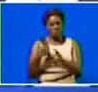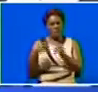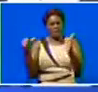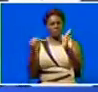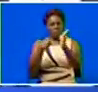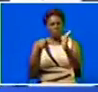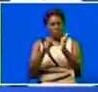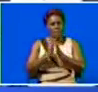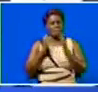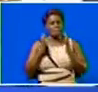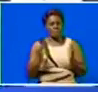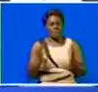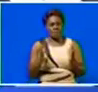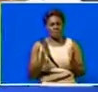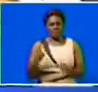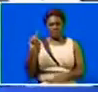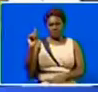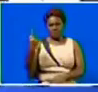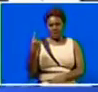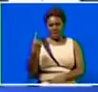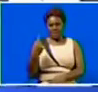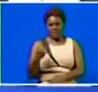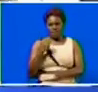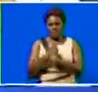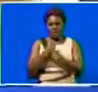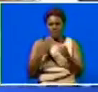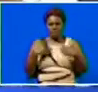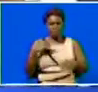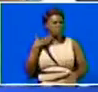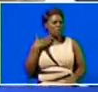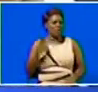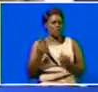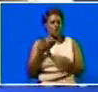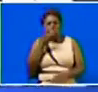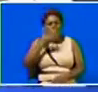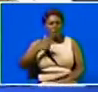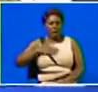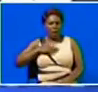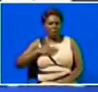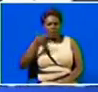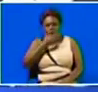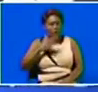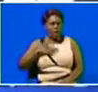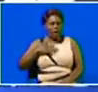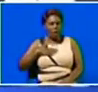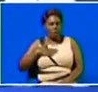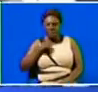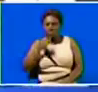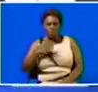makubwa. Kwanza kuchochea raia ati hii mafuta ni yetu, hii siyo